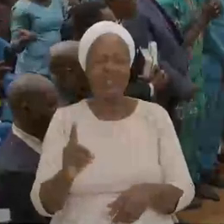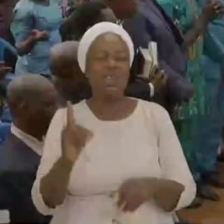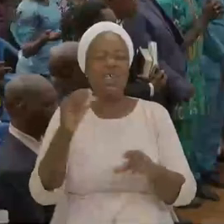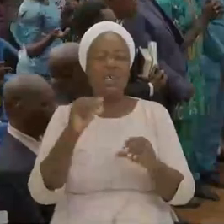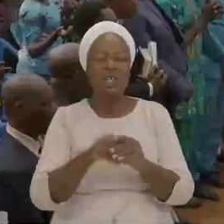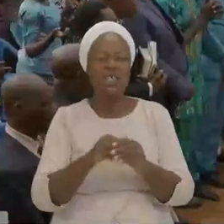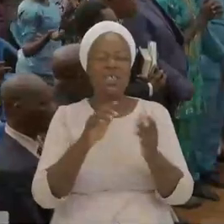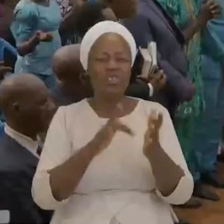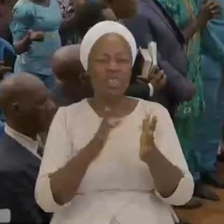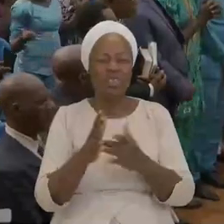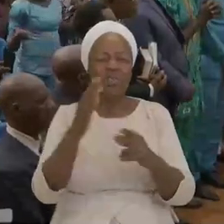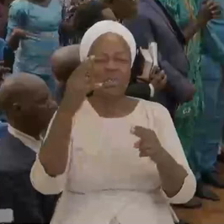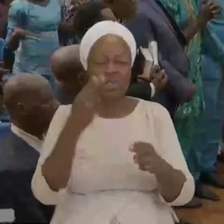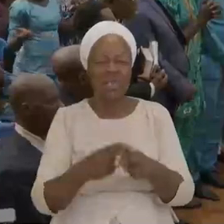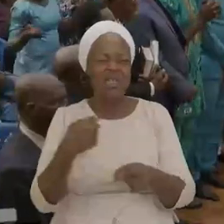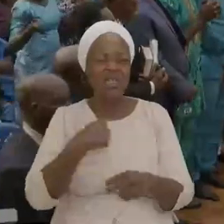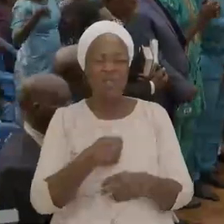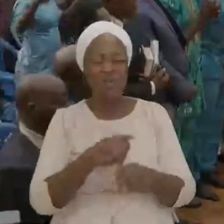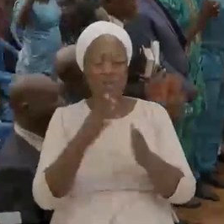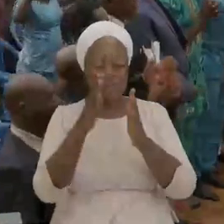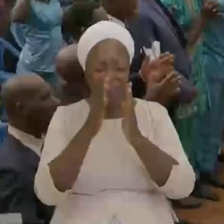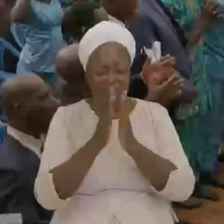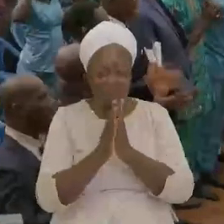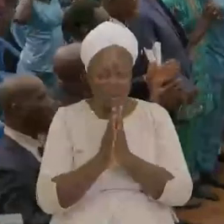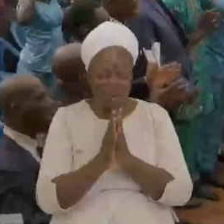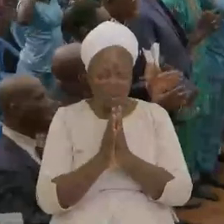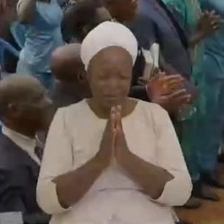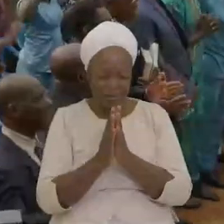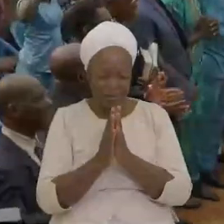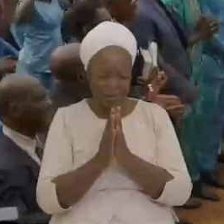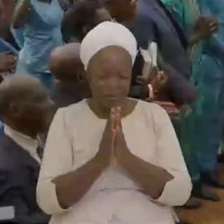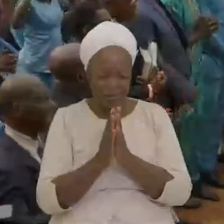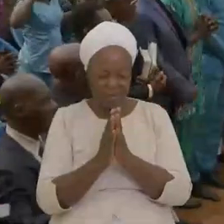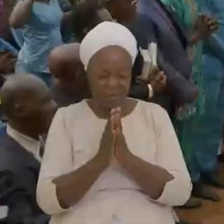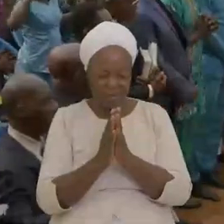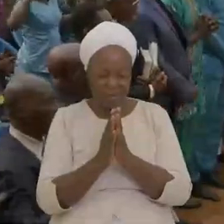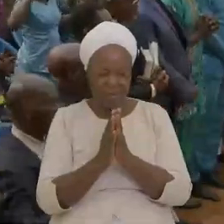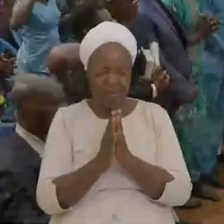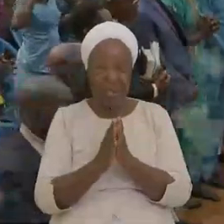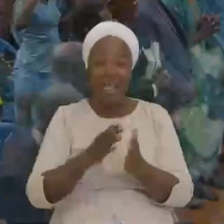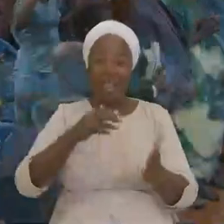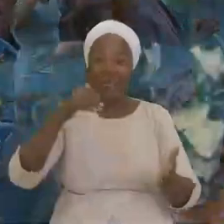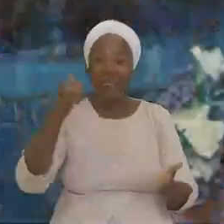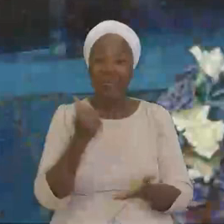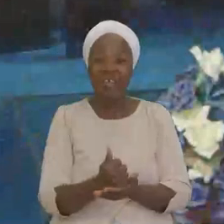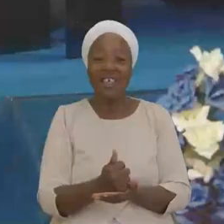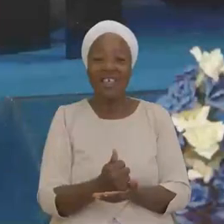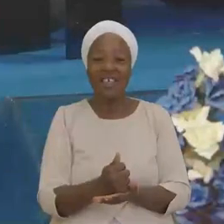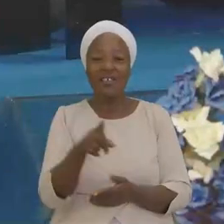C'est fait. Au nom de Jésus, nous prions.